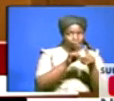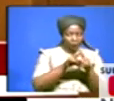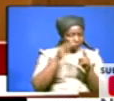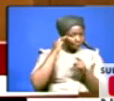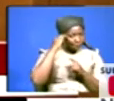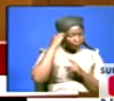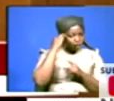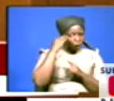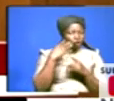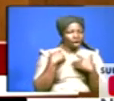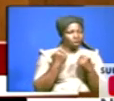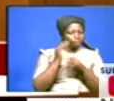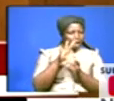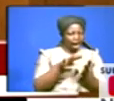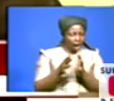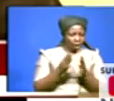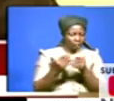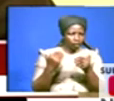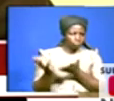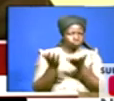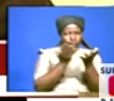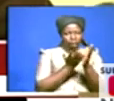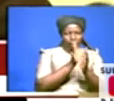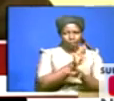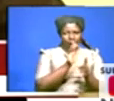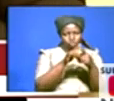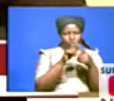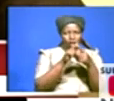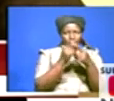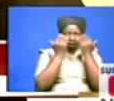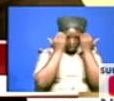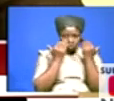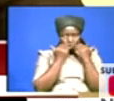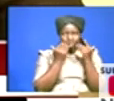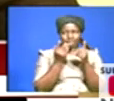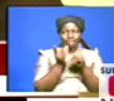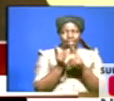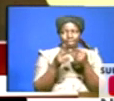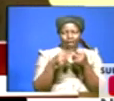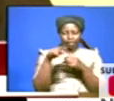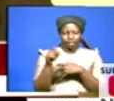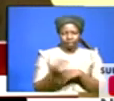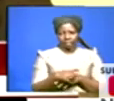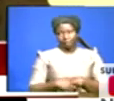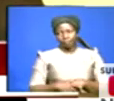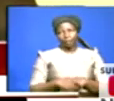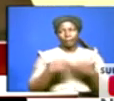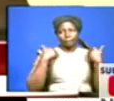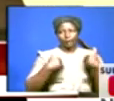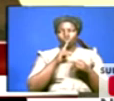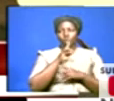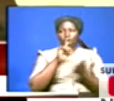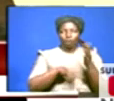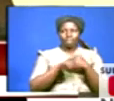kurejeshwa mahakamani tarehe 17 mwezi huu. And in conclusion of the investigations, I further order that the respondent to